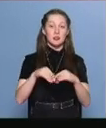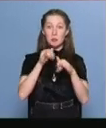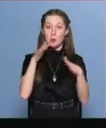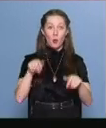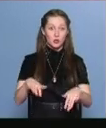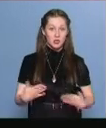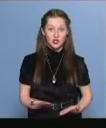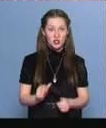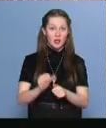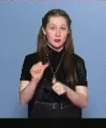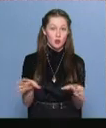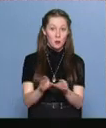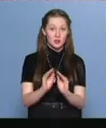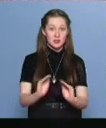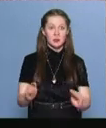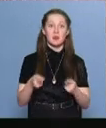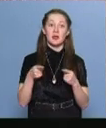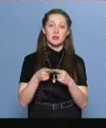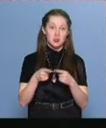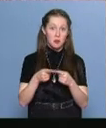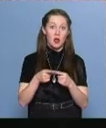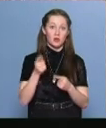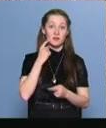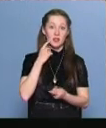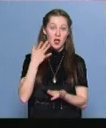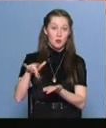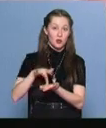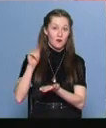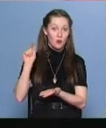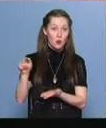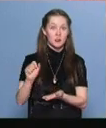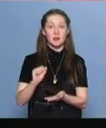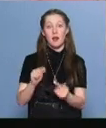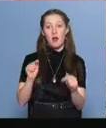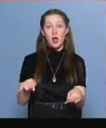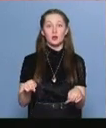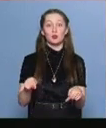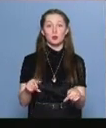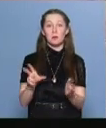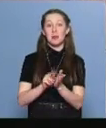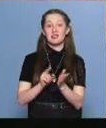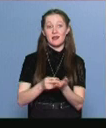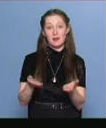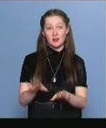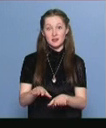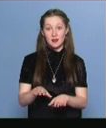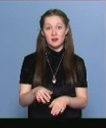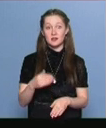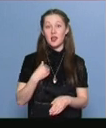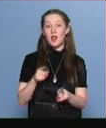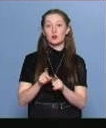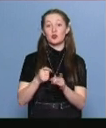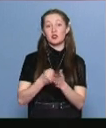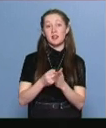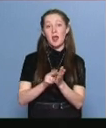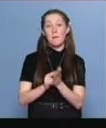с детьми особенно. Снимают квартиры в Сарапуле, в городе. А тут уже остались пенсионеры. Вот мне тоже до пенсии приходилось